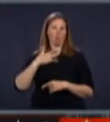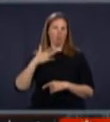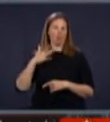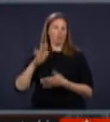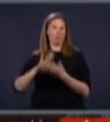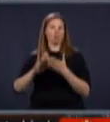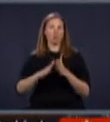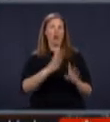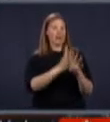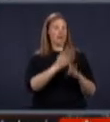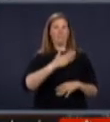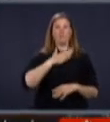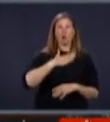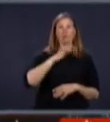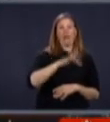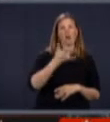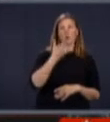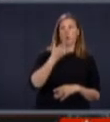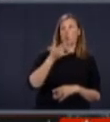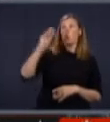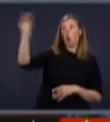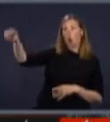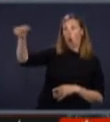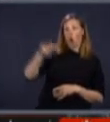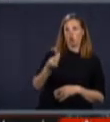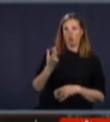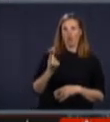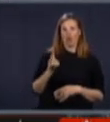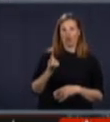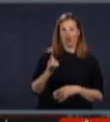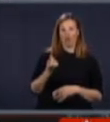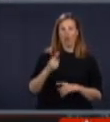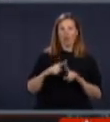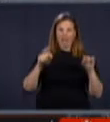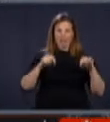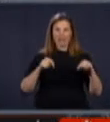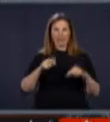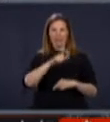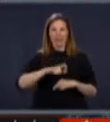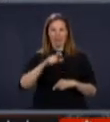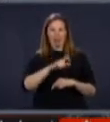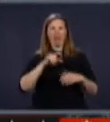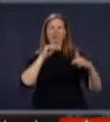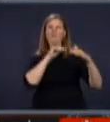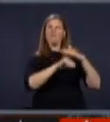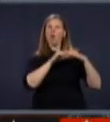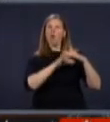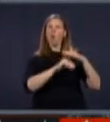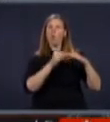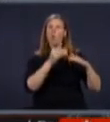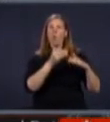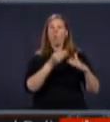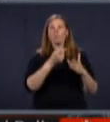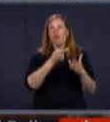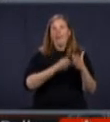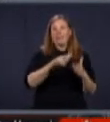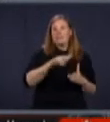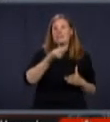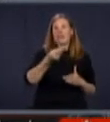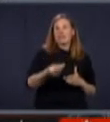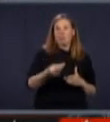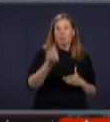c'est contesté. Il y a des gens qui pensent qu'il devrait y avoir un remboursement. Alors, il existe au Québec un mécanisme qui s'appelle le Fonds d'indemnisation des clients d'agences de voyage. Et